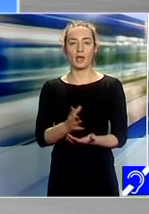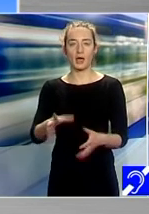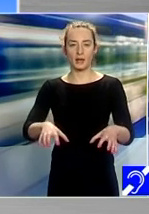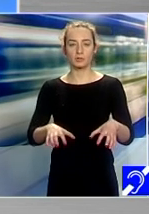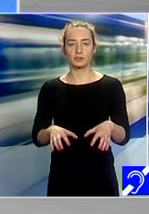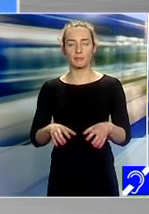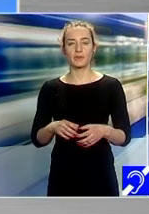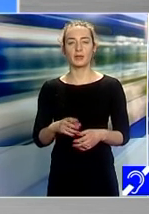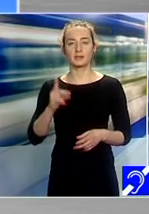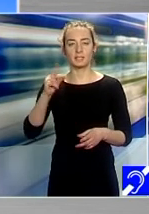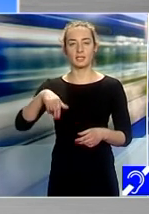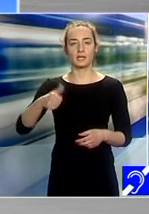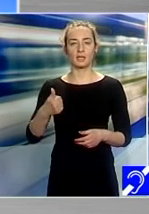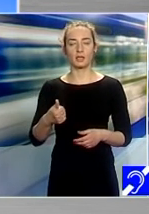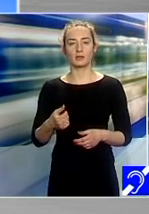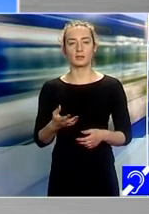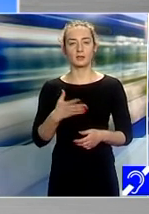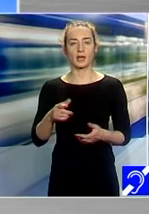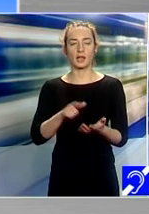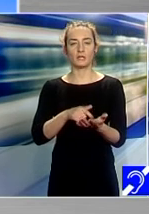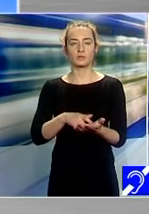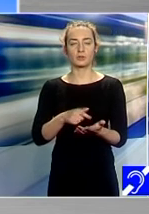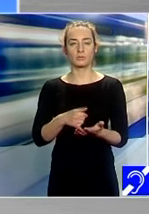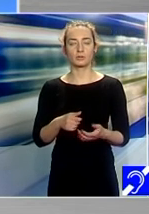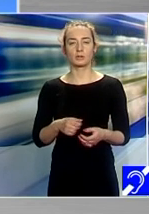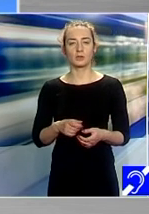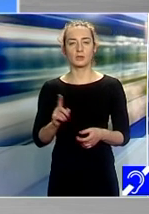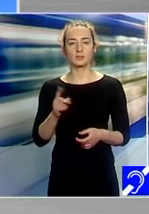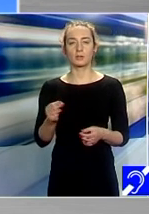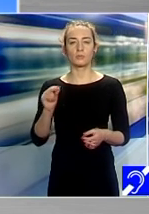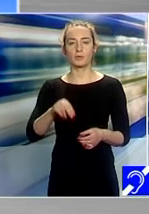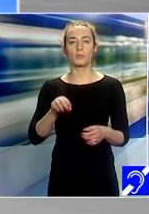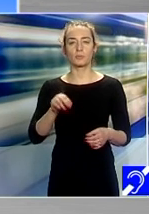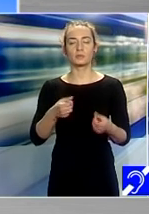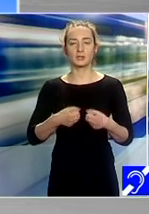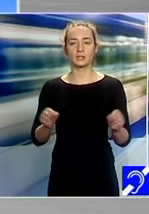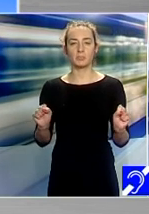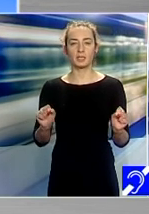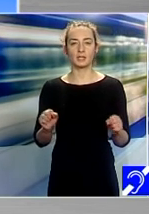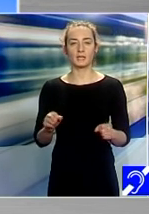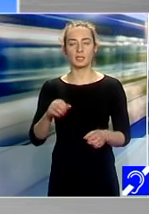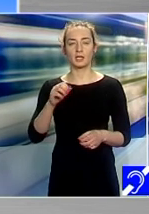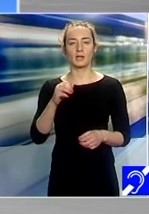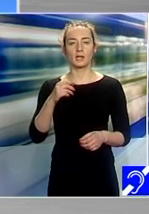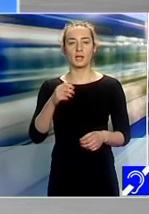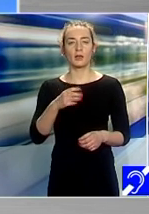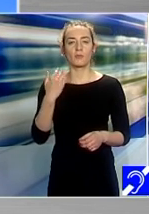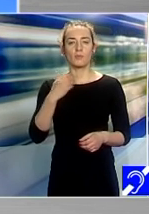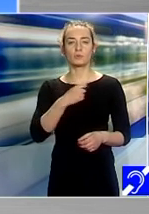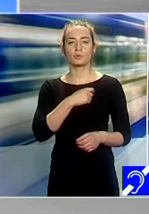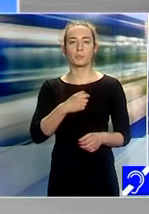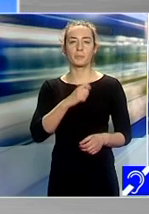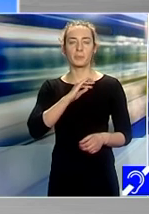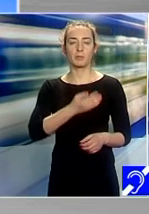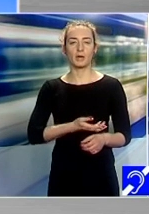DNA-ului prin care s-a cerut să nu fie pus în libertate Sorin Apostu. Bineînțeles, un alt